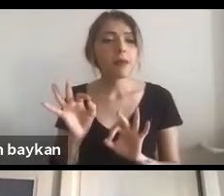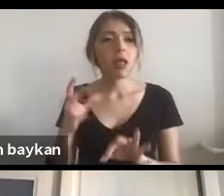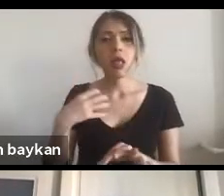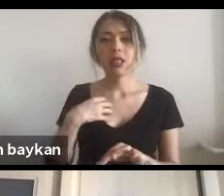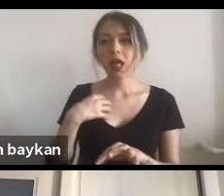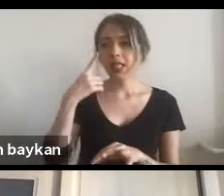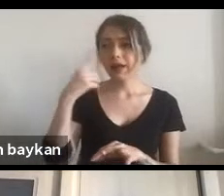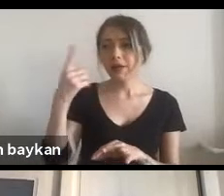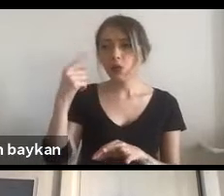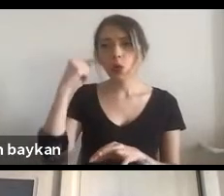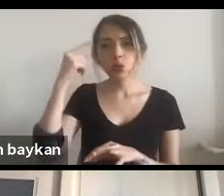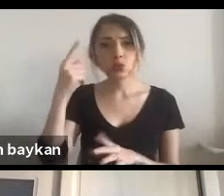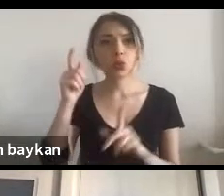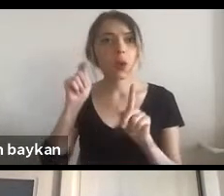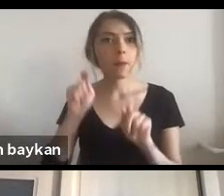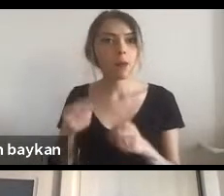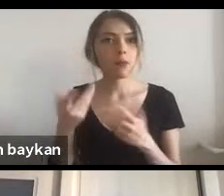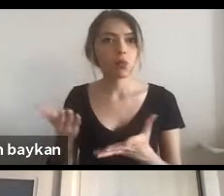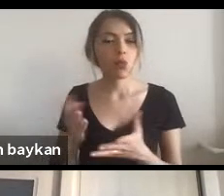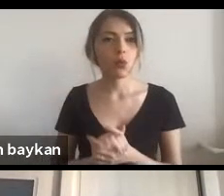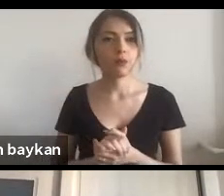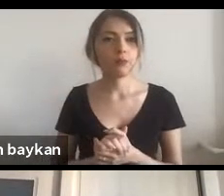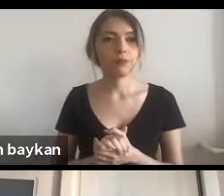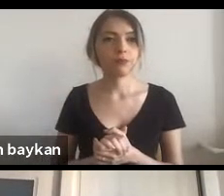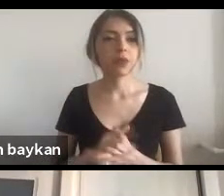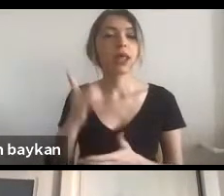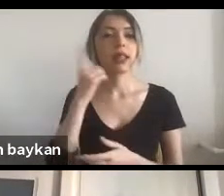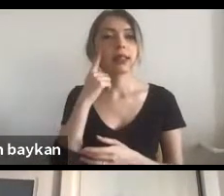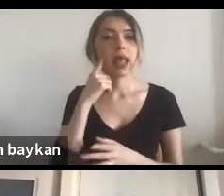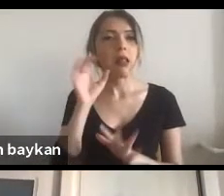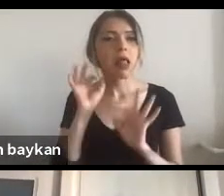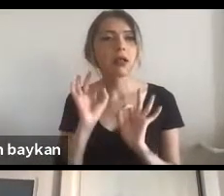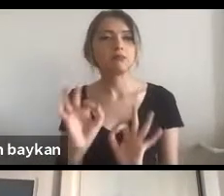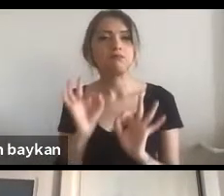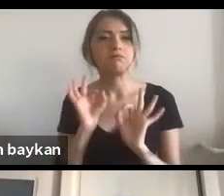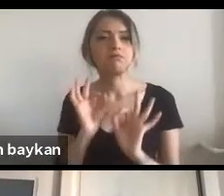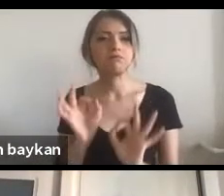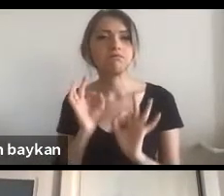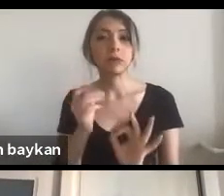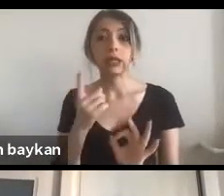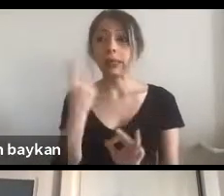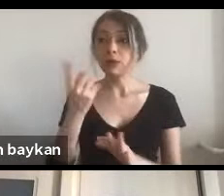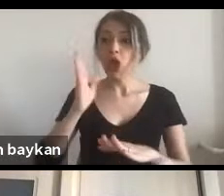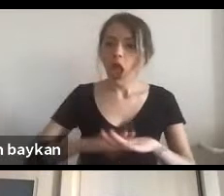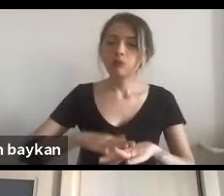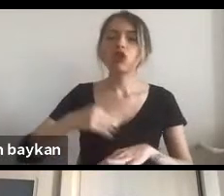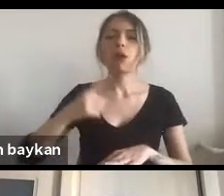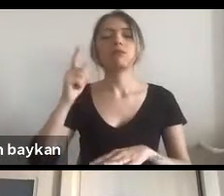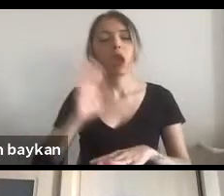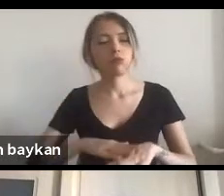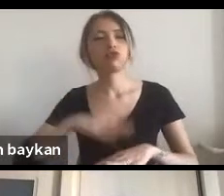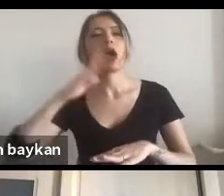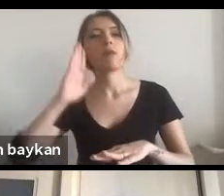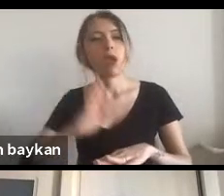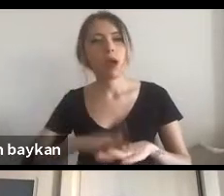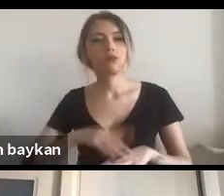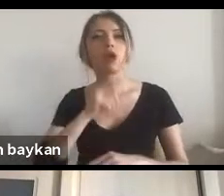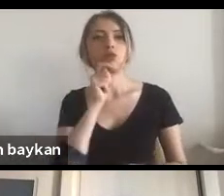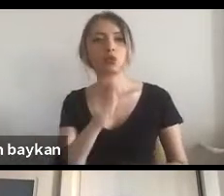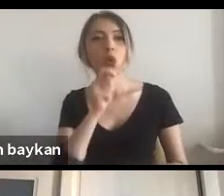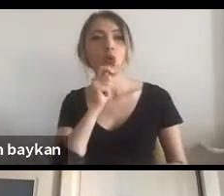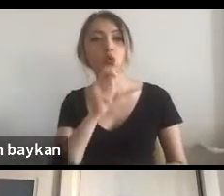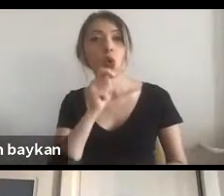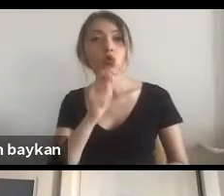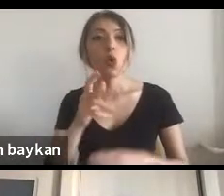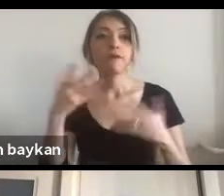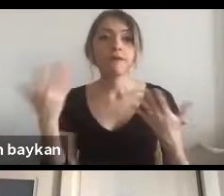sürece dönüşüyor. Hükümet sürekli olarak bir şeyleri yapacağını vaat ediyor. Bunu da eylem programı